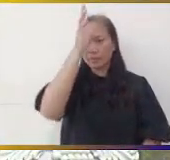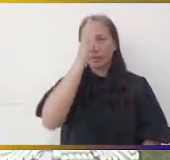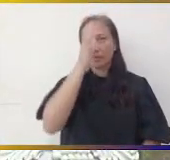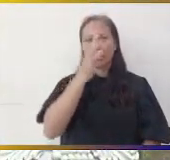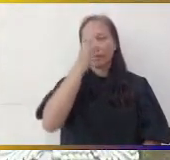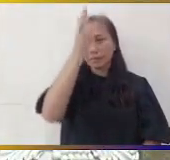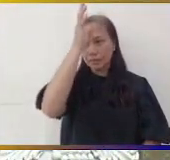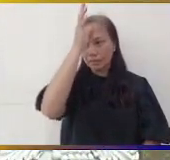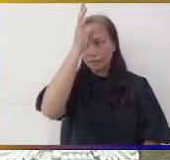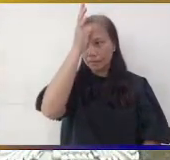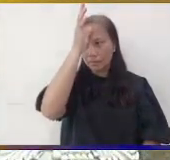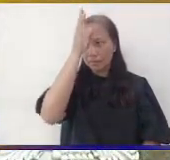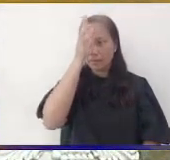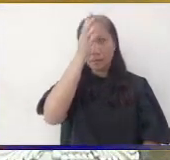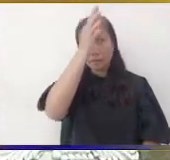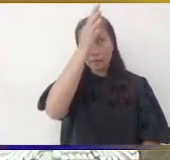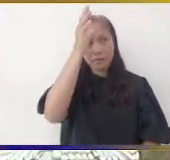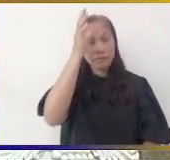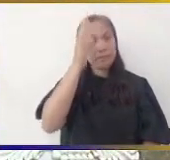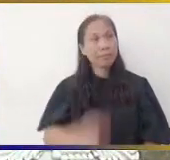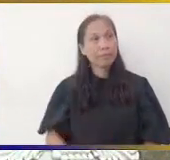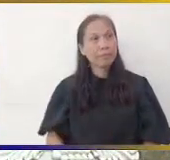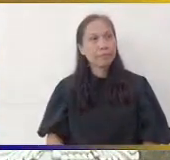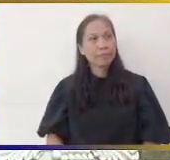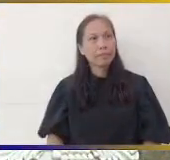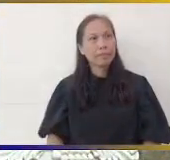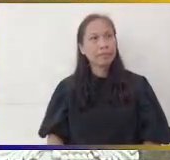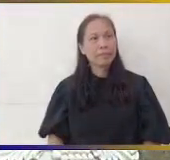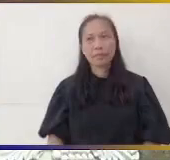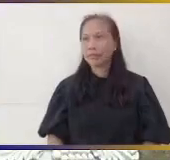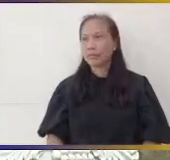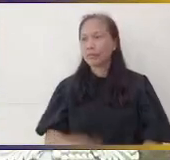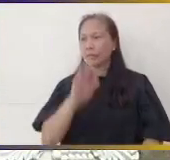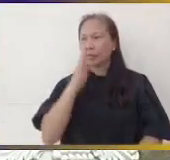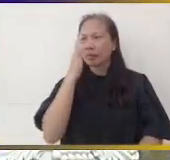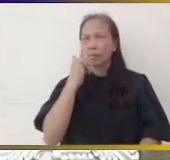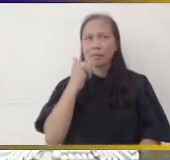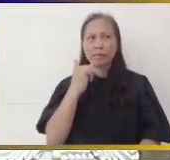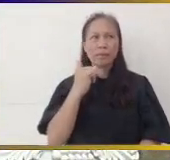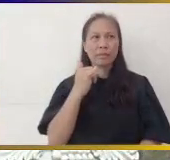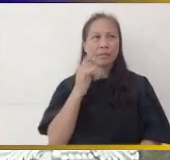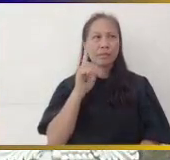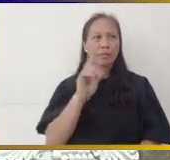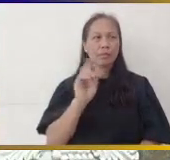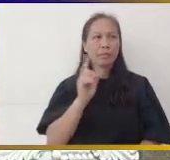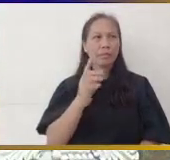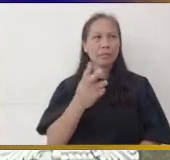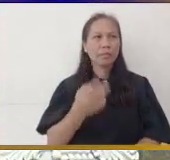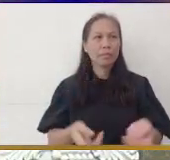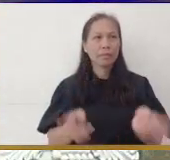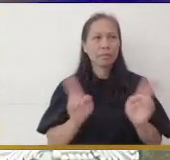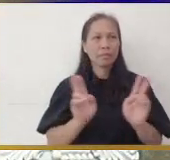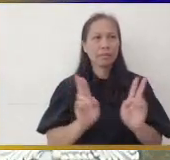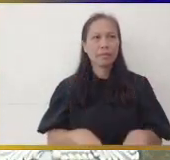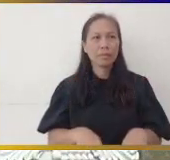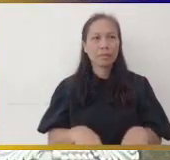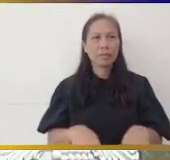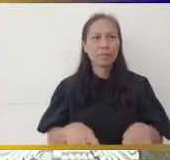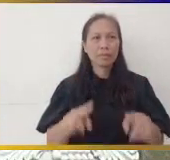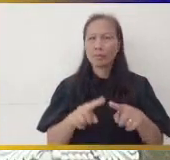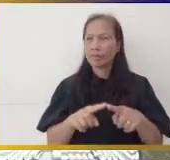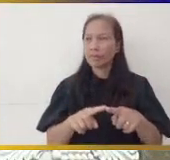Okay pero Mga kapatid ang nangyari po kay John W Cliff dahil sa meron na rin po siyang pangalang na-establish sa kanyang